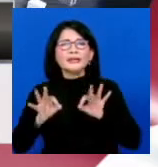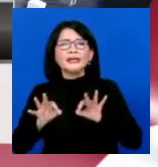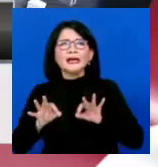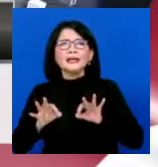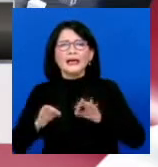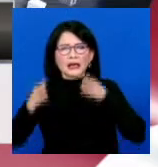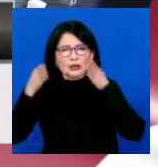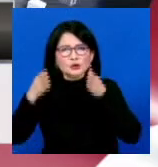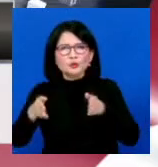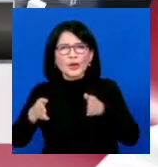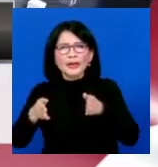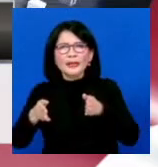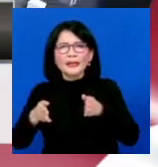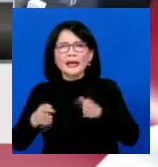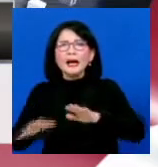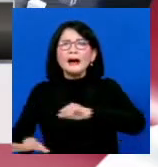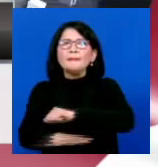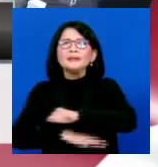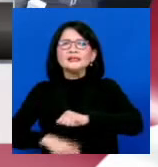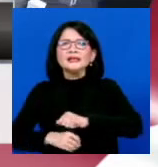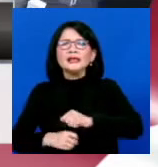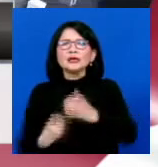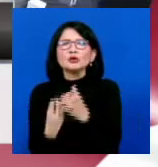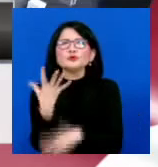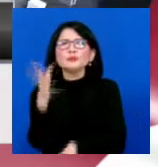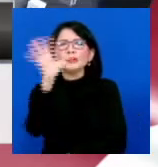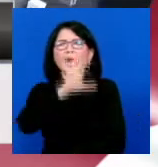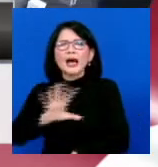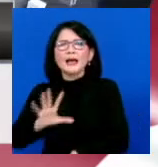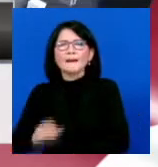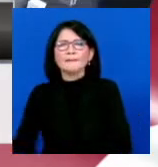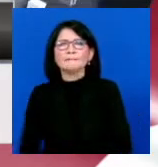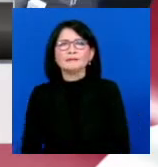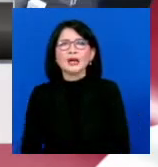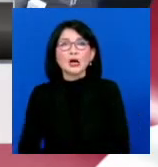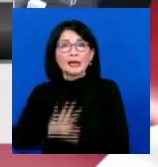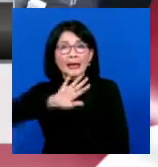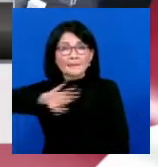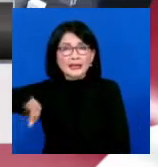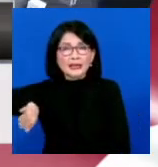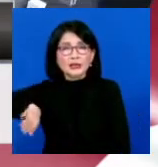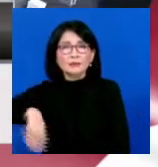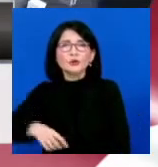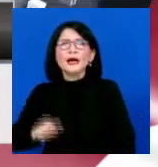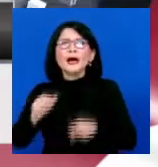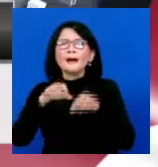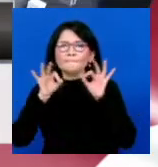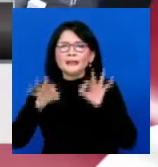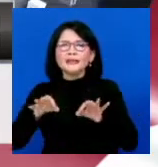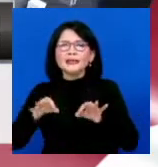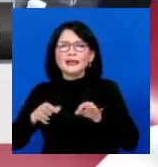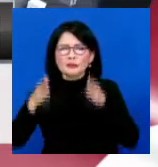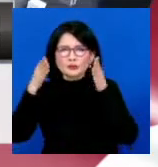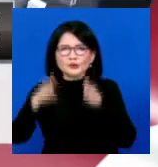anak-anak kita berdasarkan sumber daya yang ada di Maluku Katakanlah untuk minyak di ser bagian timur maka Pendidikan vokasi terhadap perminyakan yang bisa